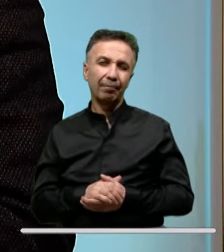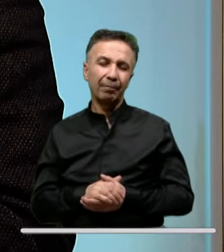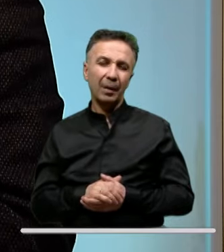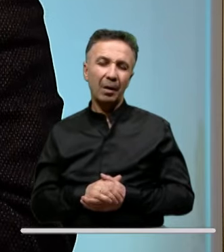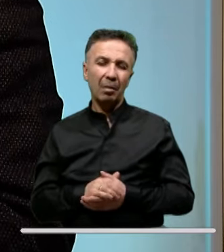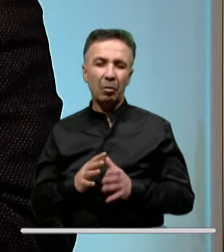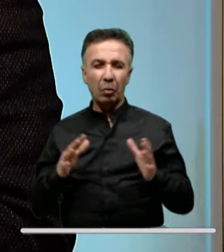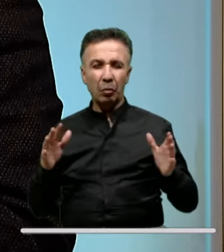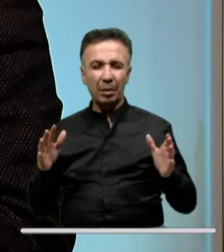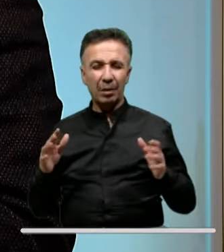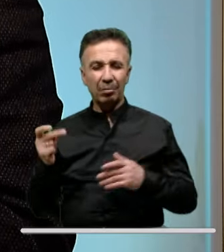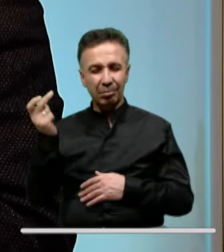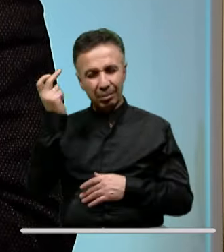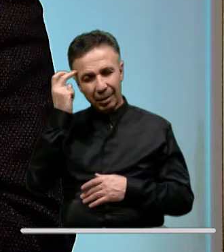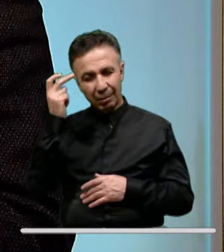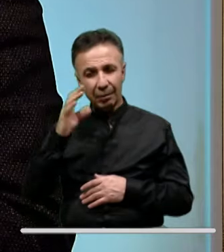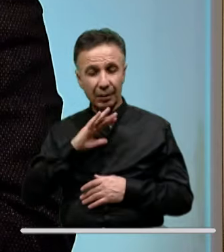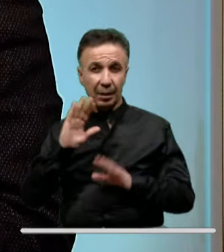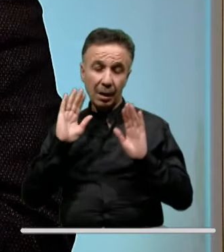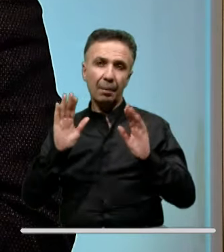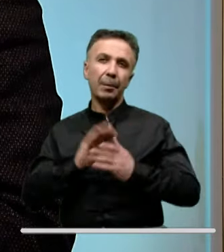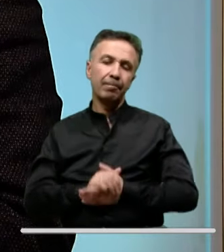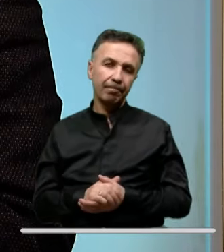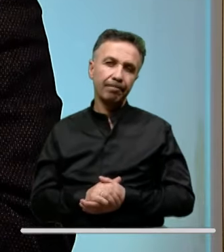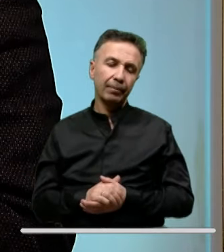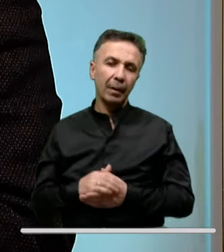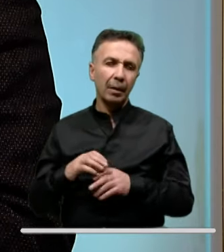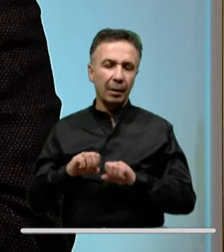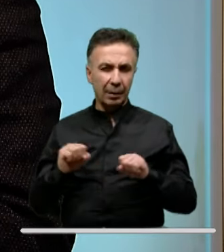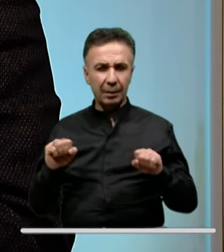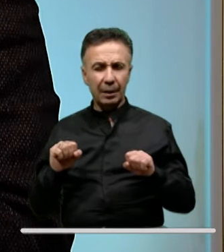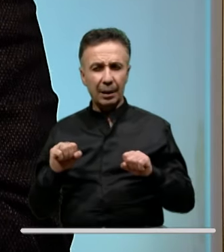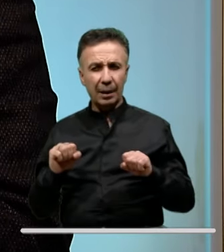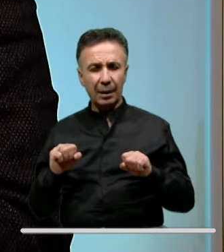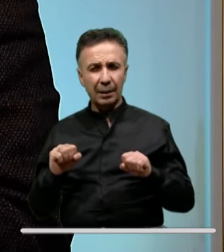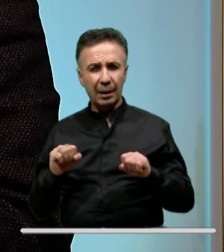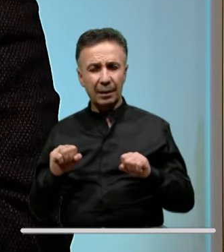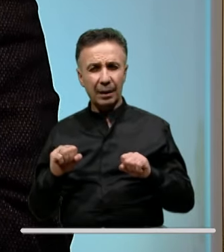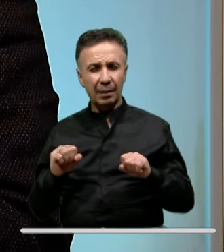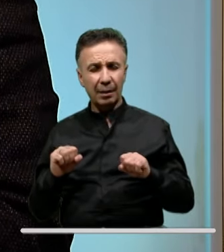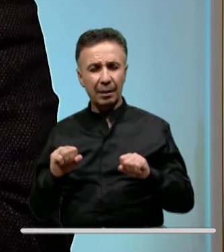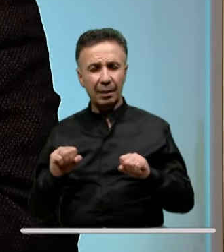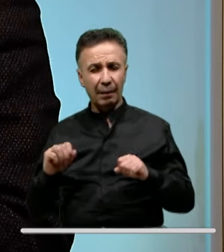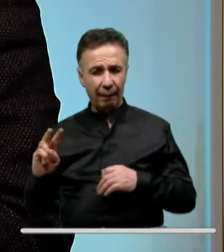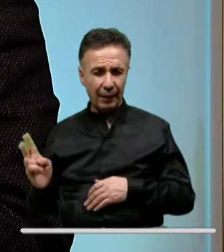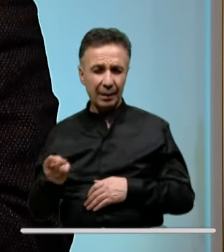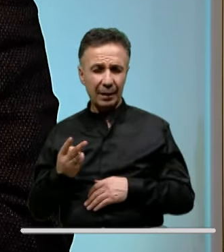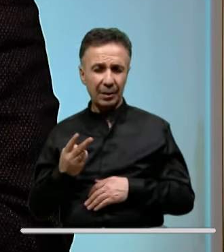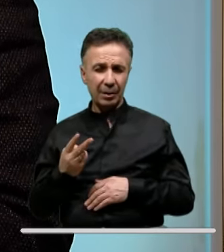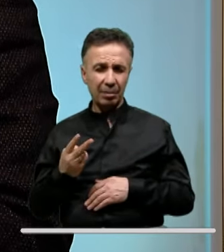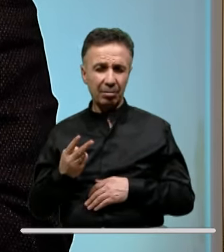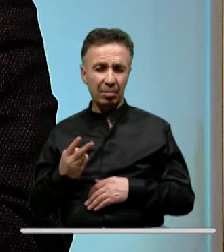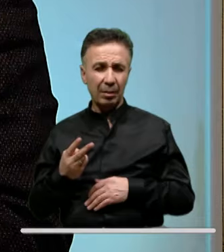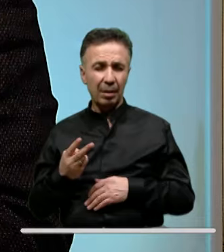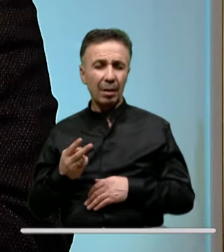var. Büyük bir gaflet var ama ne diyeyim zararın neresinden dönülse kârdır. Yani madem bunun farkına vardık, bunun